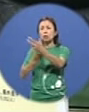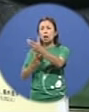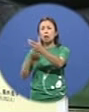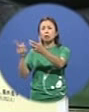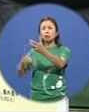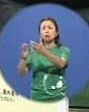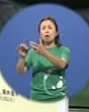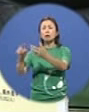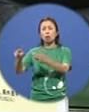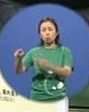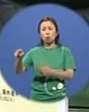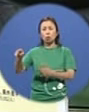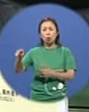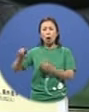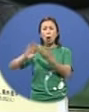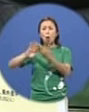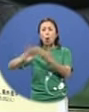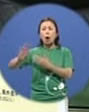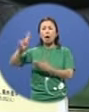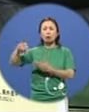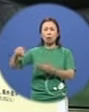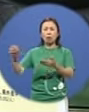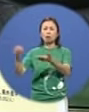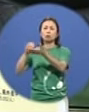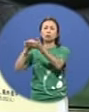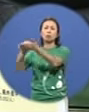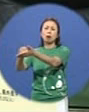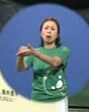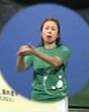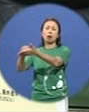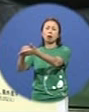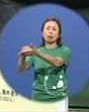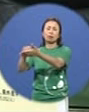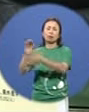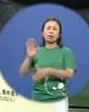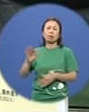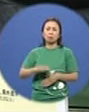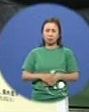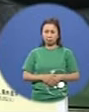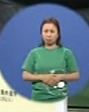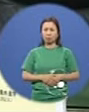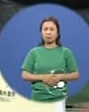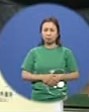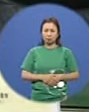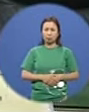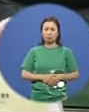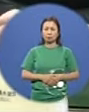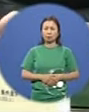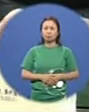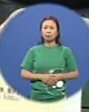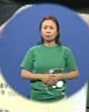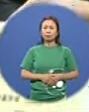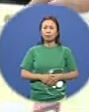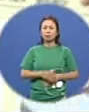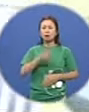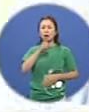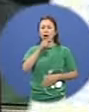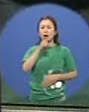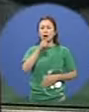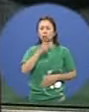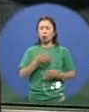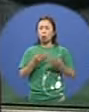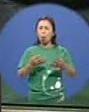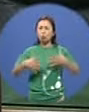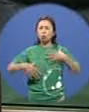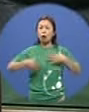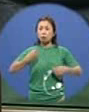ですねえこれがあの県外にそのまま就職してしまうということになるわけですねはいなるほどねま多くの学生がそうすると